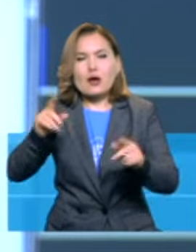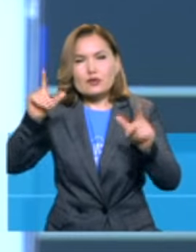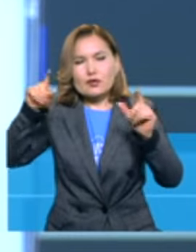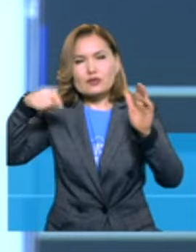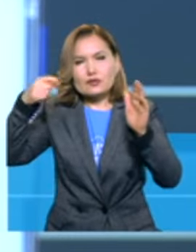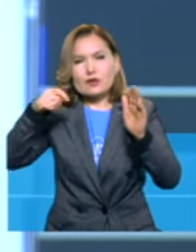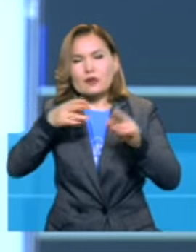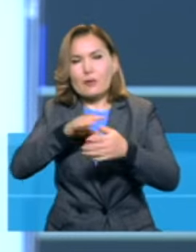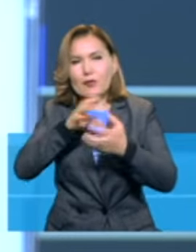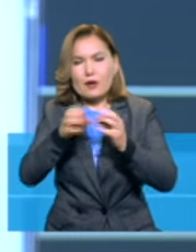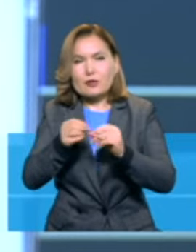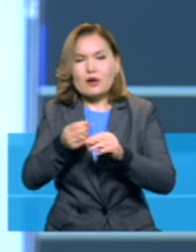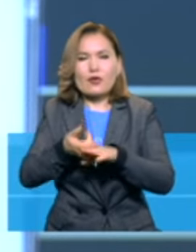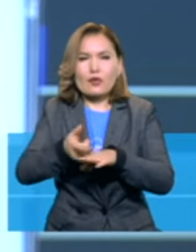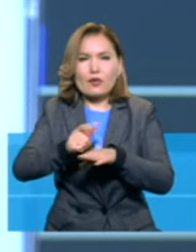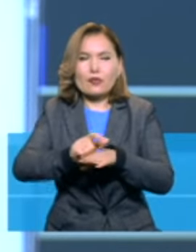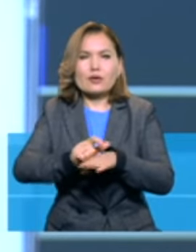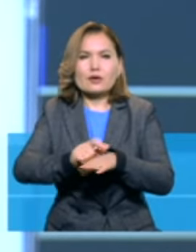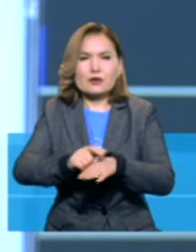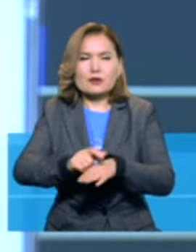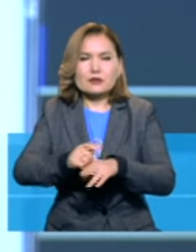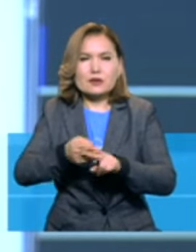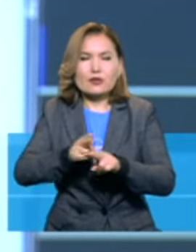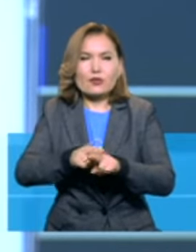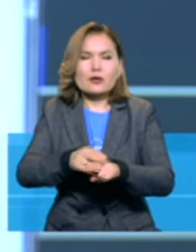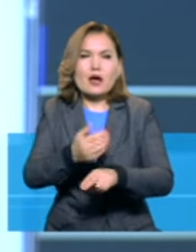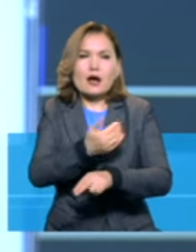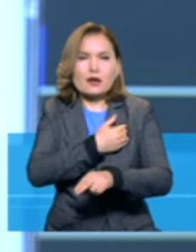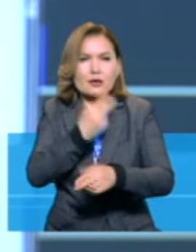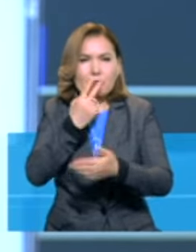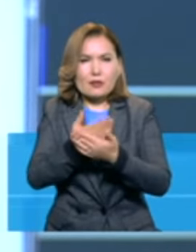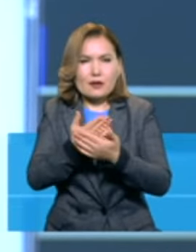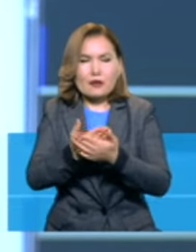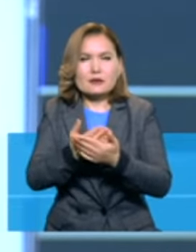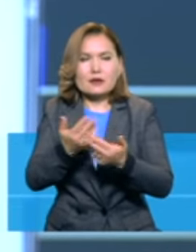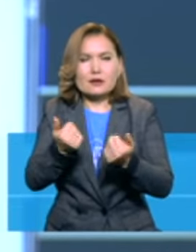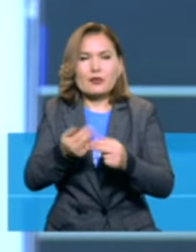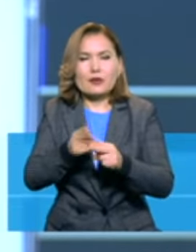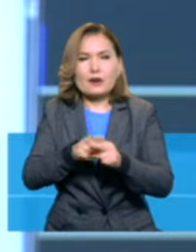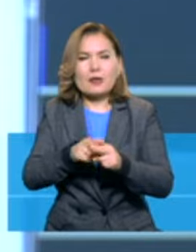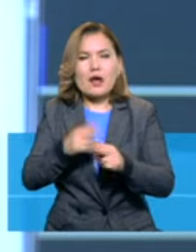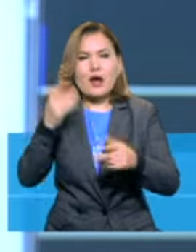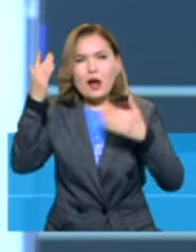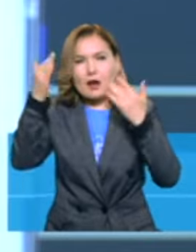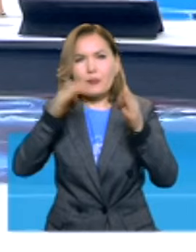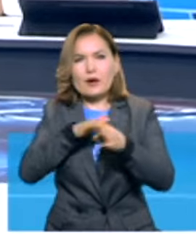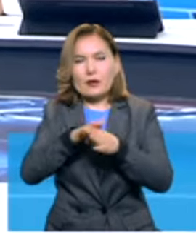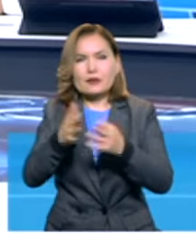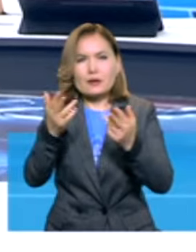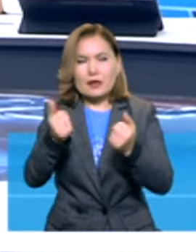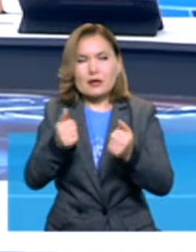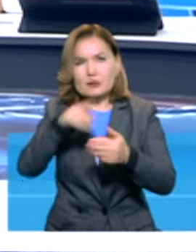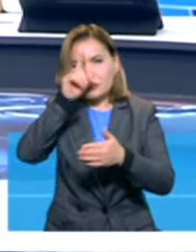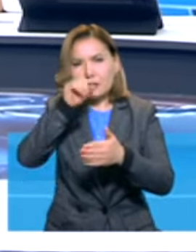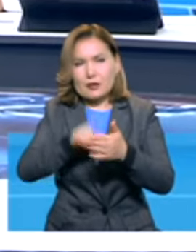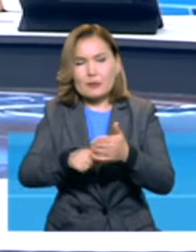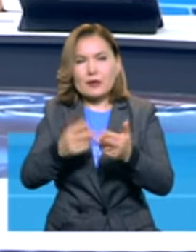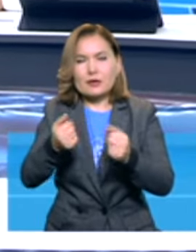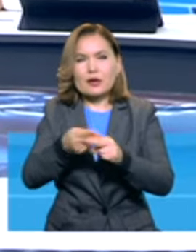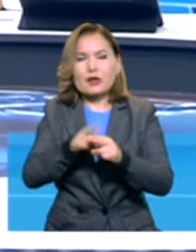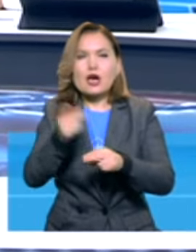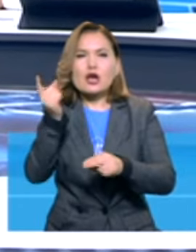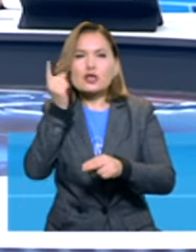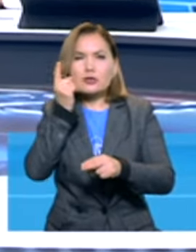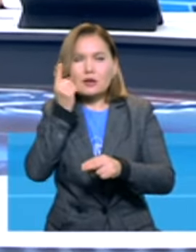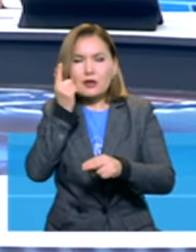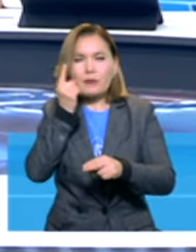жүрегіміз шындық немен беріп жатырып қой деп сөйттік. Гаухар, арманыңыздың орындалатынына сенесіз бе? Жаңағы